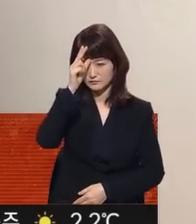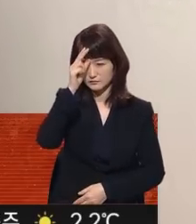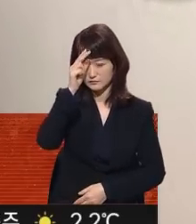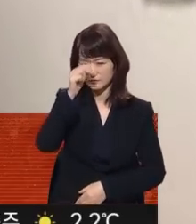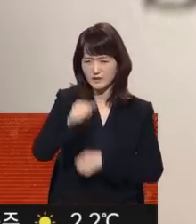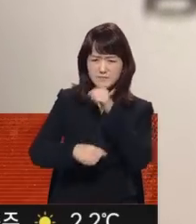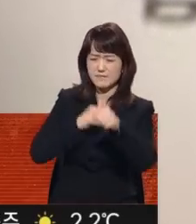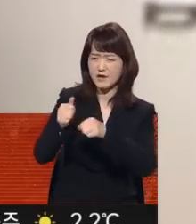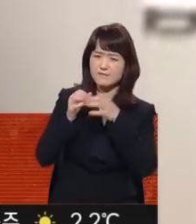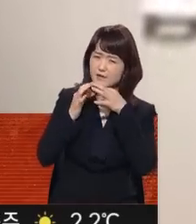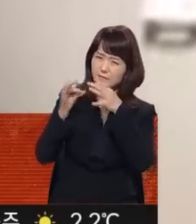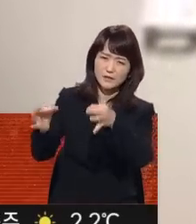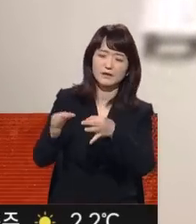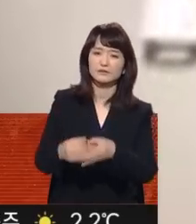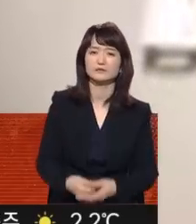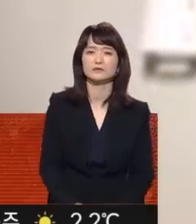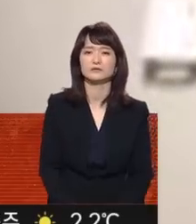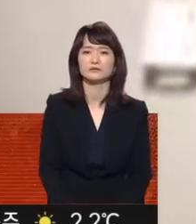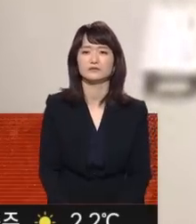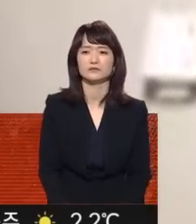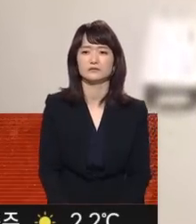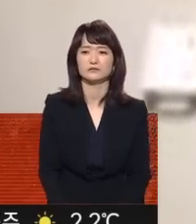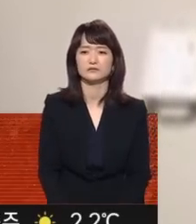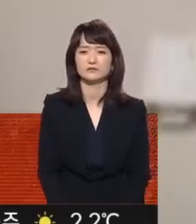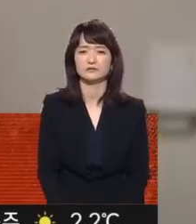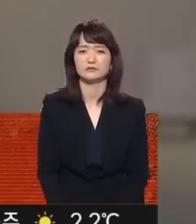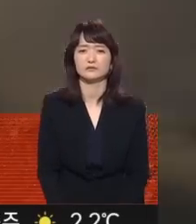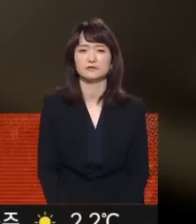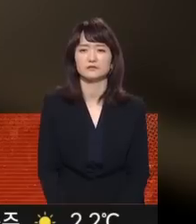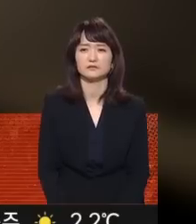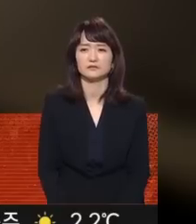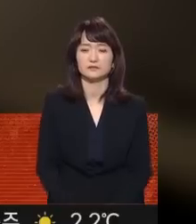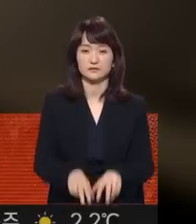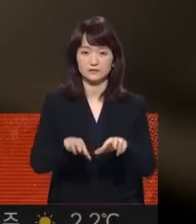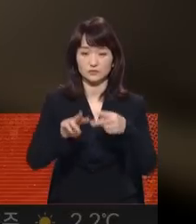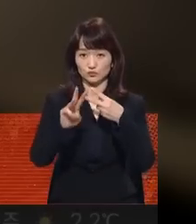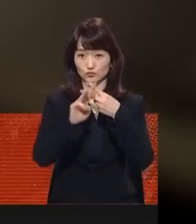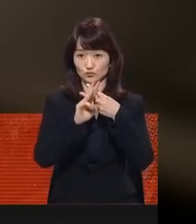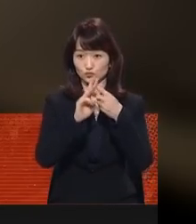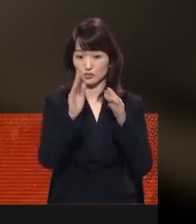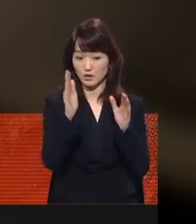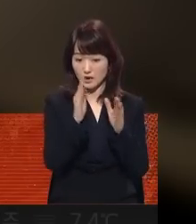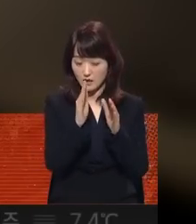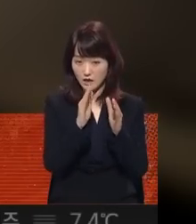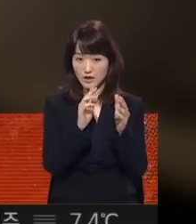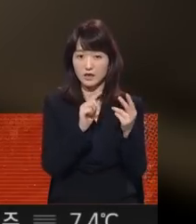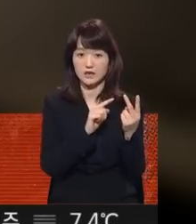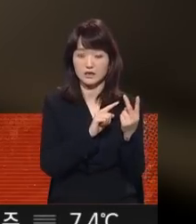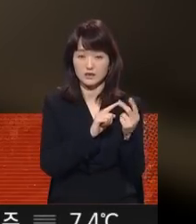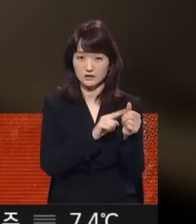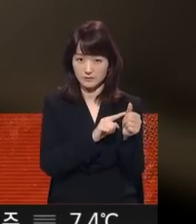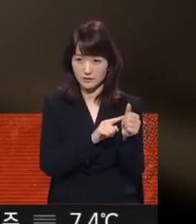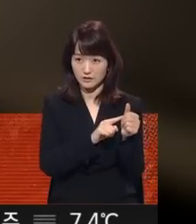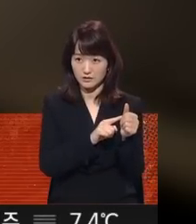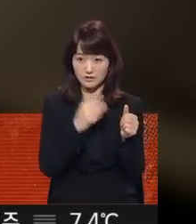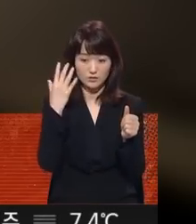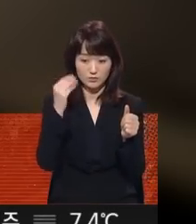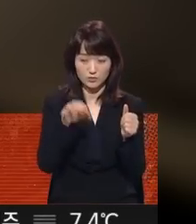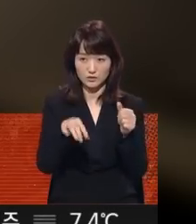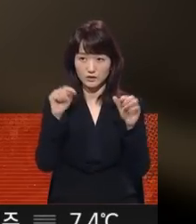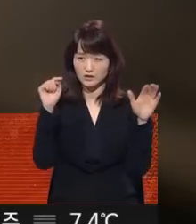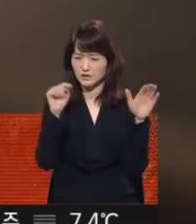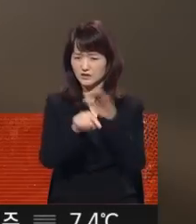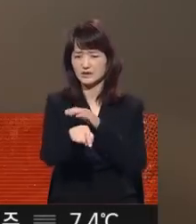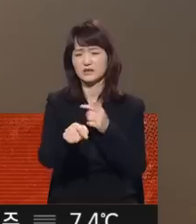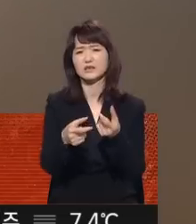소리를 질렀다고 합니다 자 지금 중학생 중학교 3학년 애들이 모텔에 가서 저 짓을 했습니다 제가